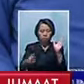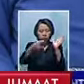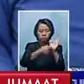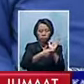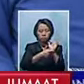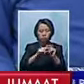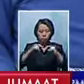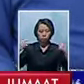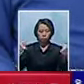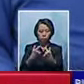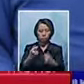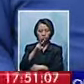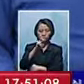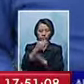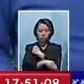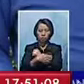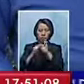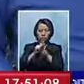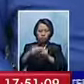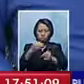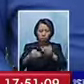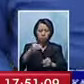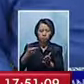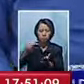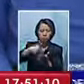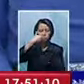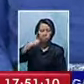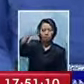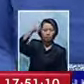gelanggang kelompok 20 negara termaju lagi terbaik di pesada dunia.